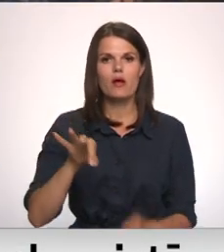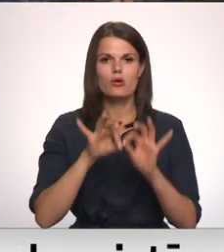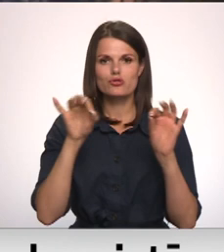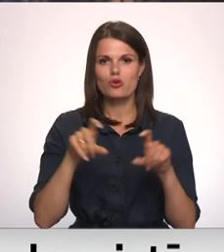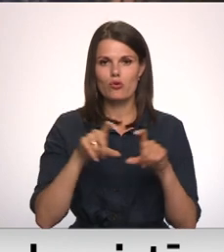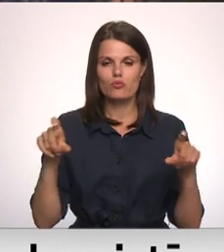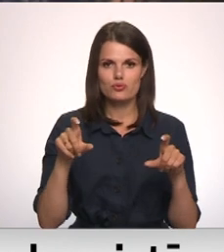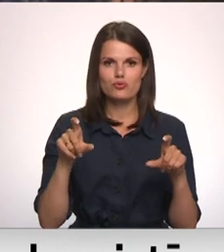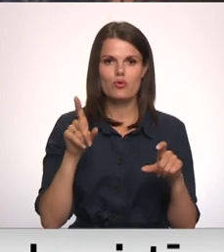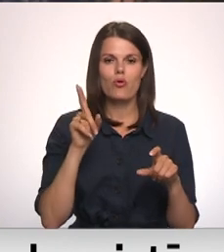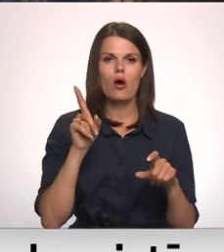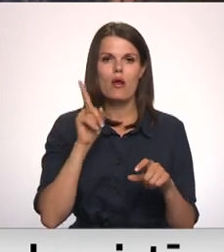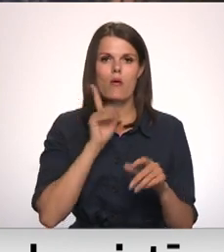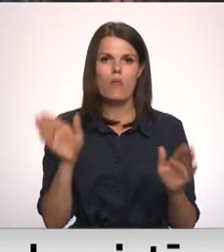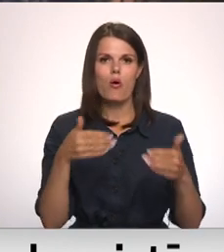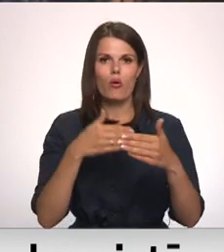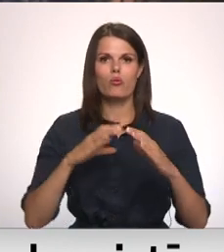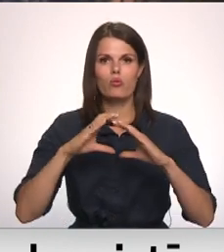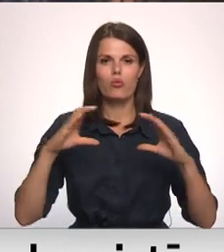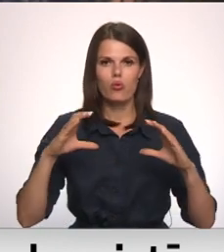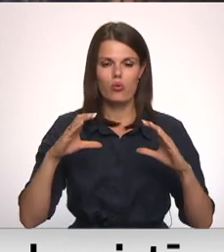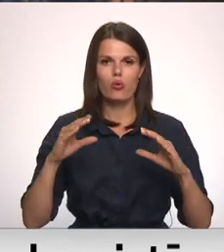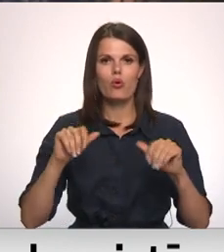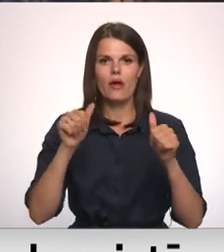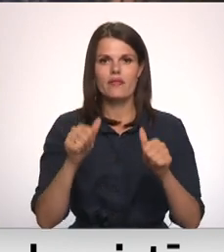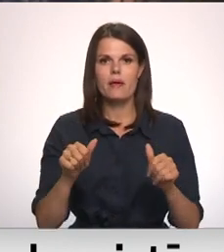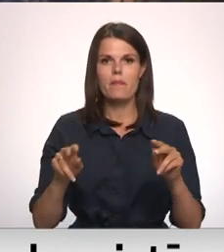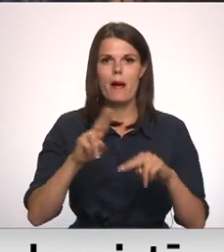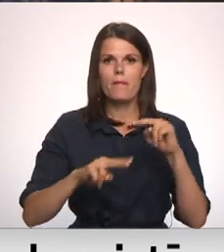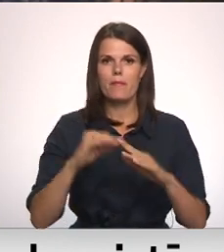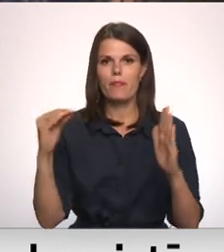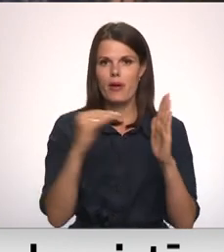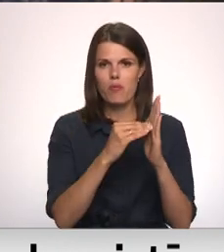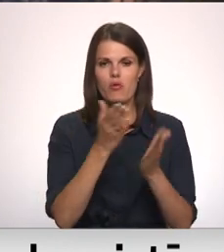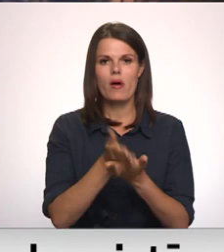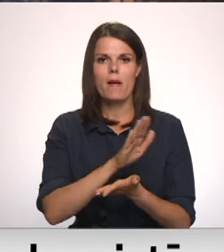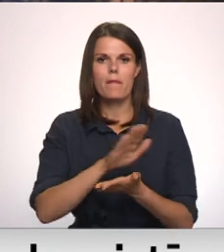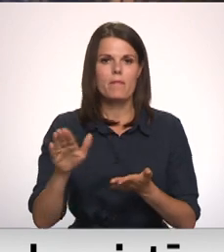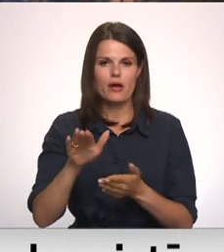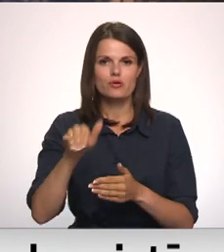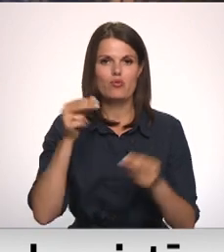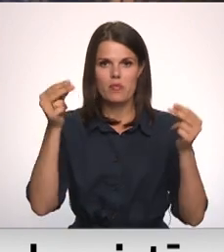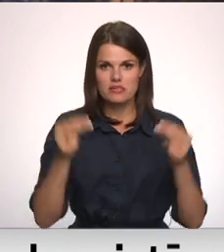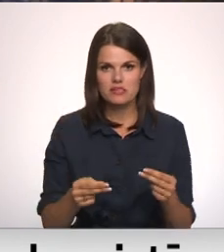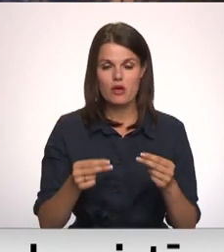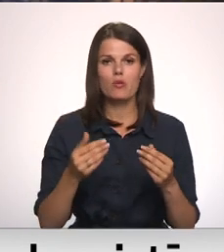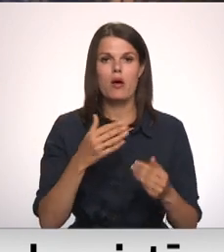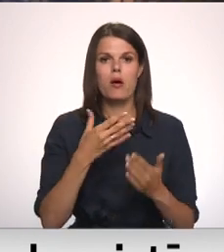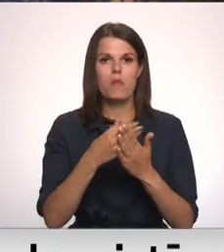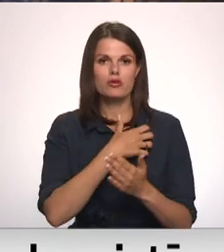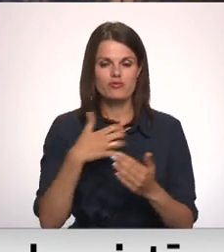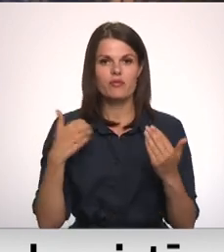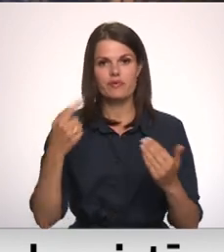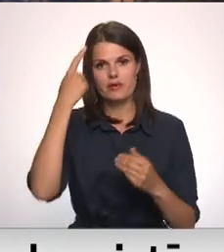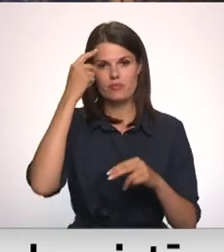skolas moduļu tipa piebūvē ir beidzies nomas līgums. Novada doma pieņēmus lēmumu uzbūvēt nedaudz lielāku pašvaldībai